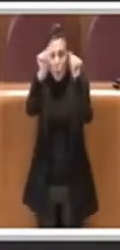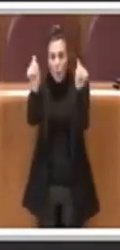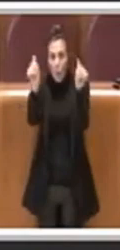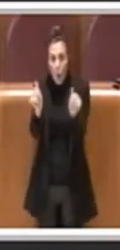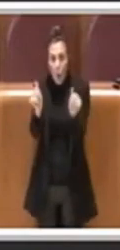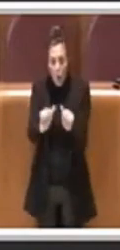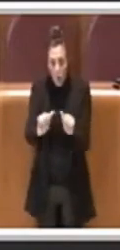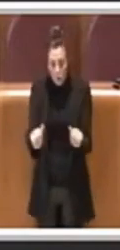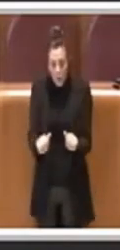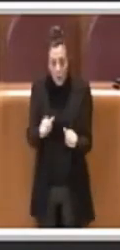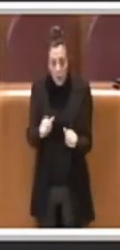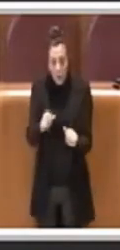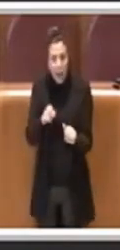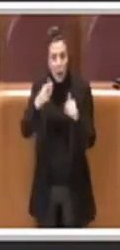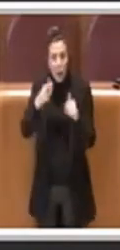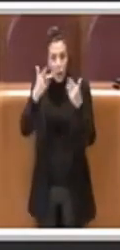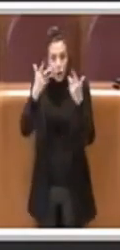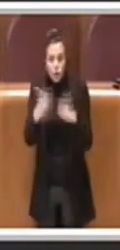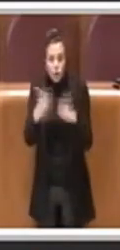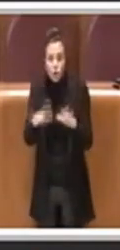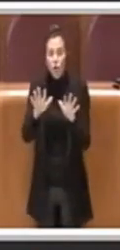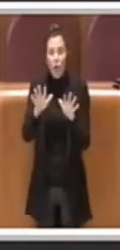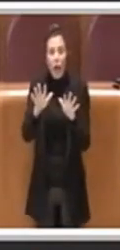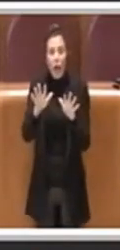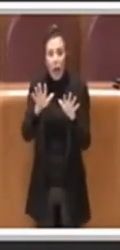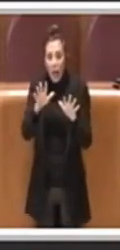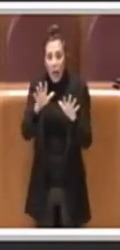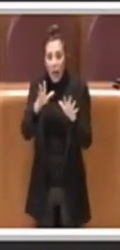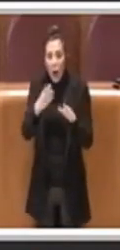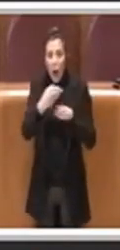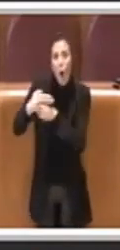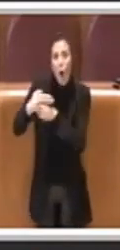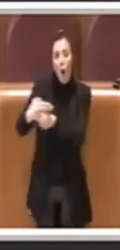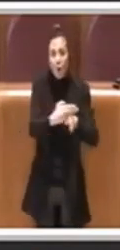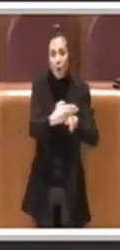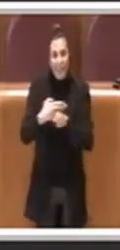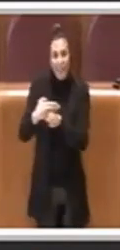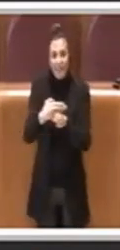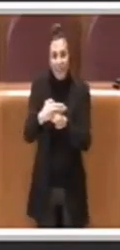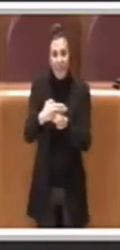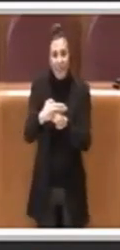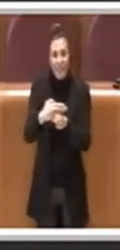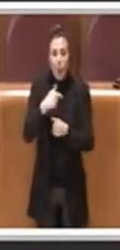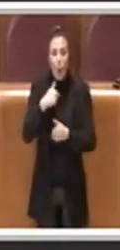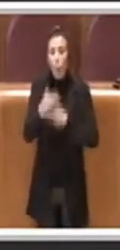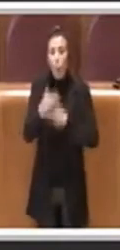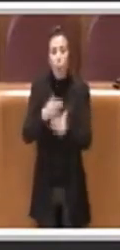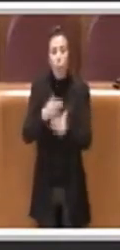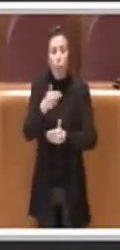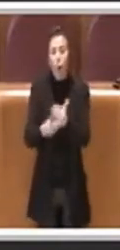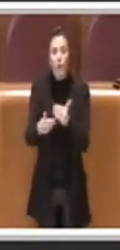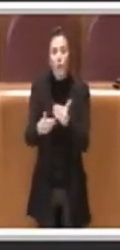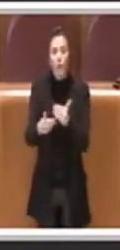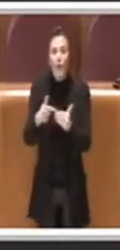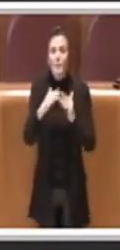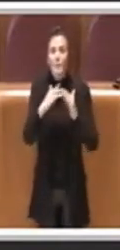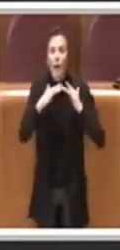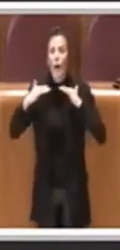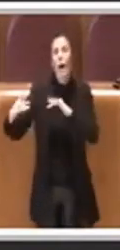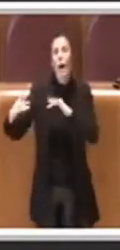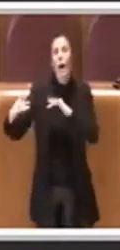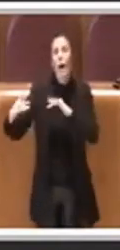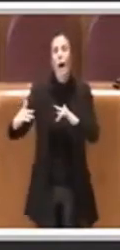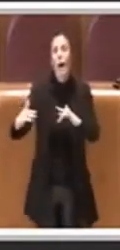a fattor comune e di tutti i progettisti il prodi il processo progettuale può in armonia